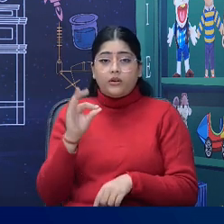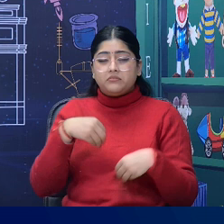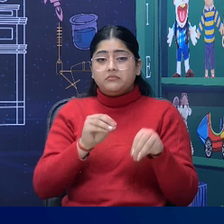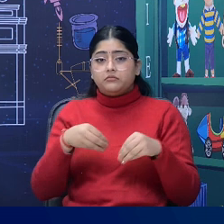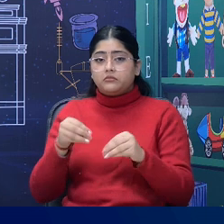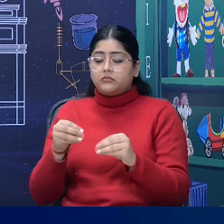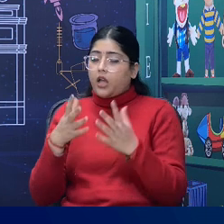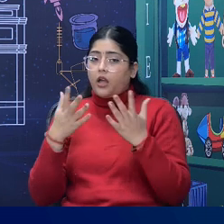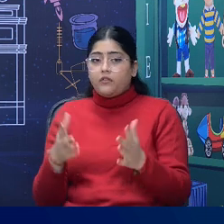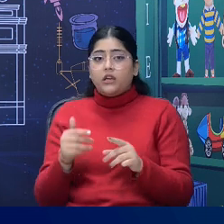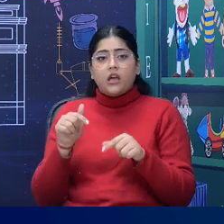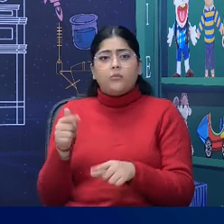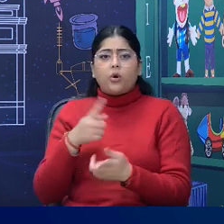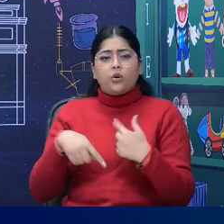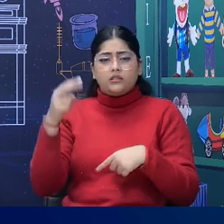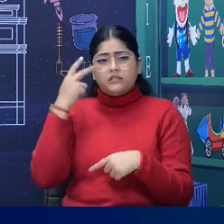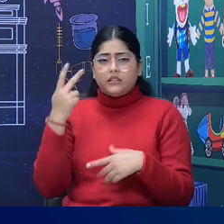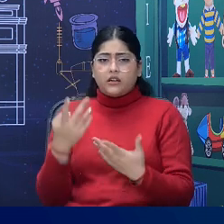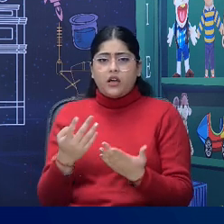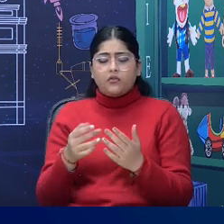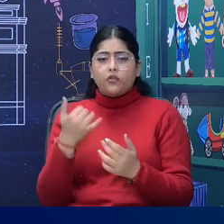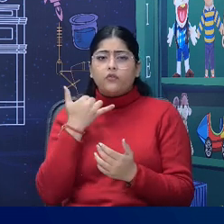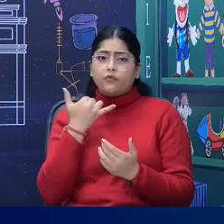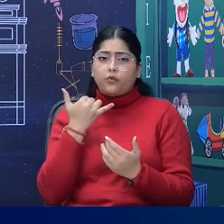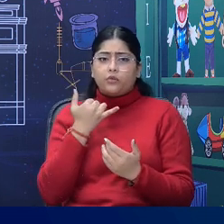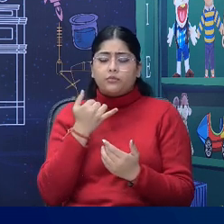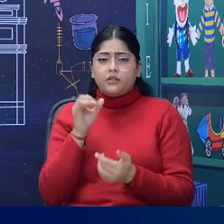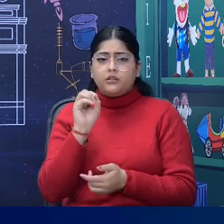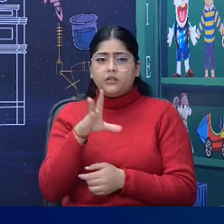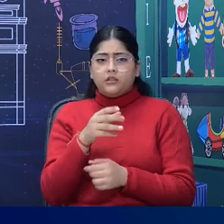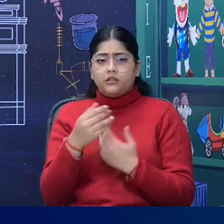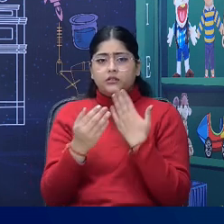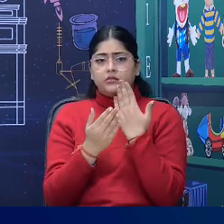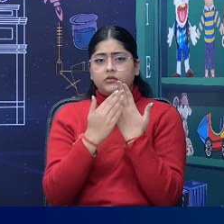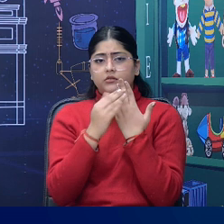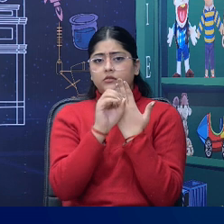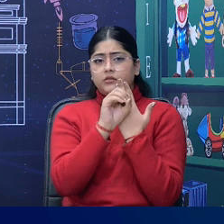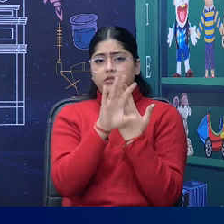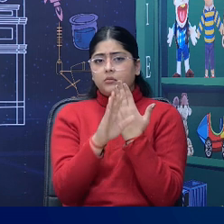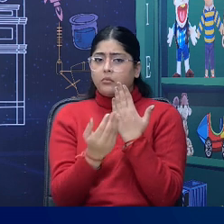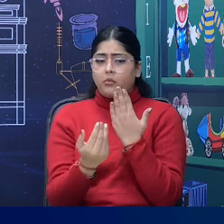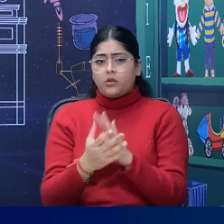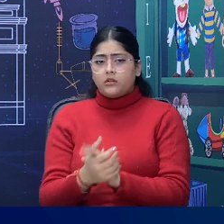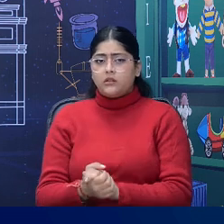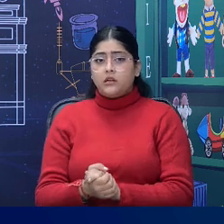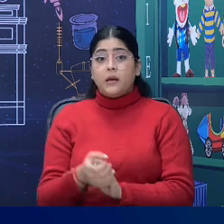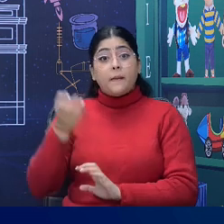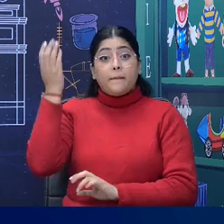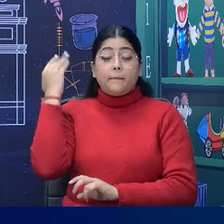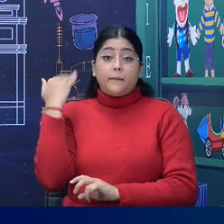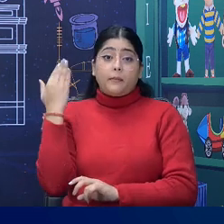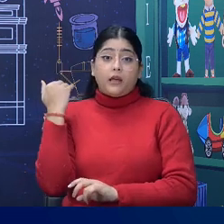मोबाइल में भी टॉर्च है हमें कभी प्रकाश की आवश्यकता पड़ती तो मोबाइल से हम लोग टॉर्च ले लेते हैं उस समय टॉर्च बहुत महत्त्वपूर्ण चीज होती